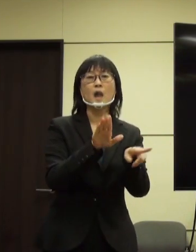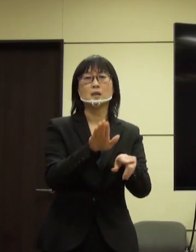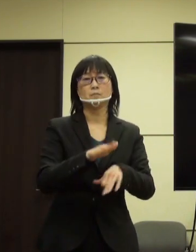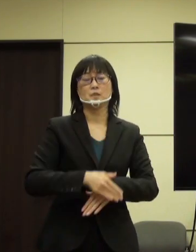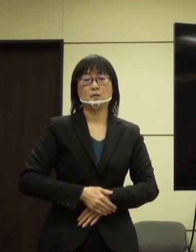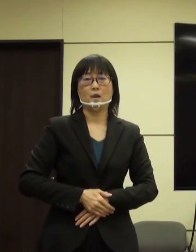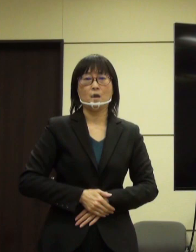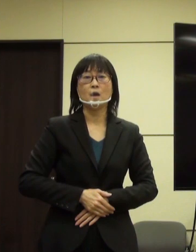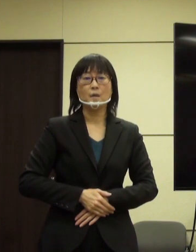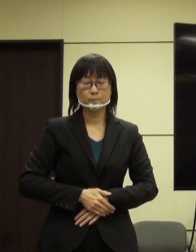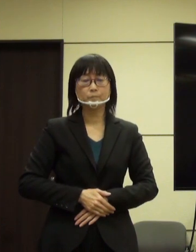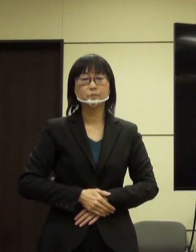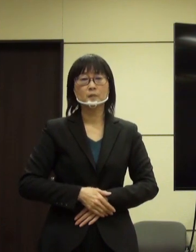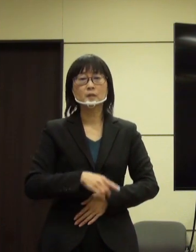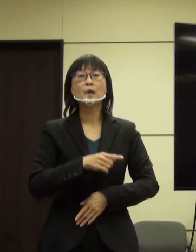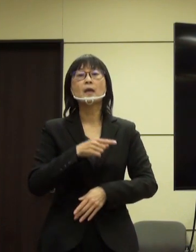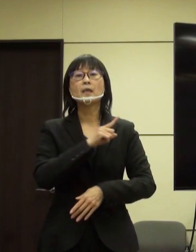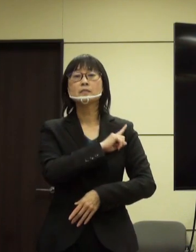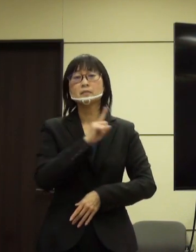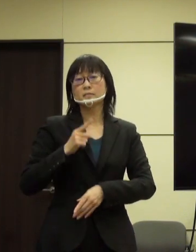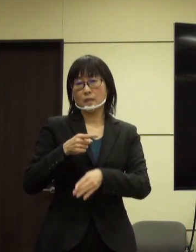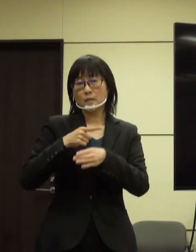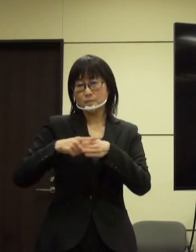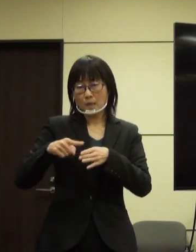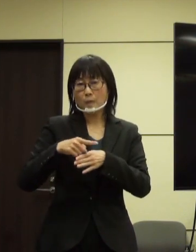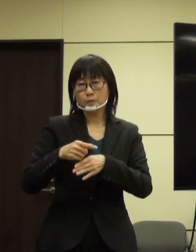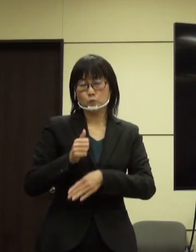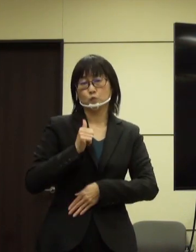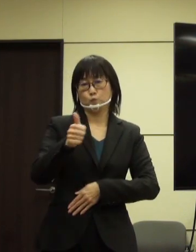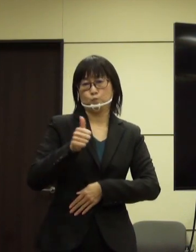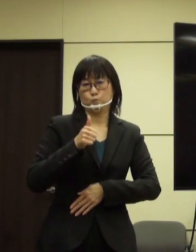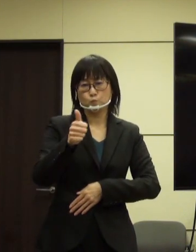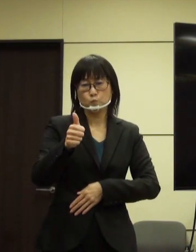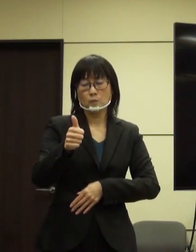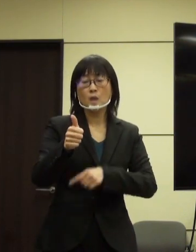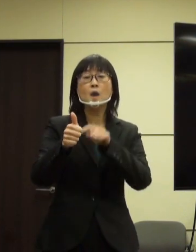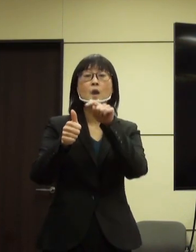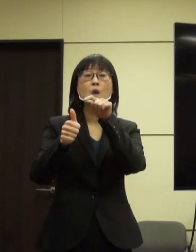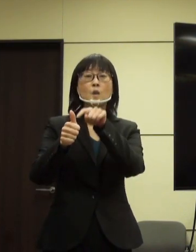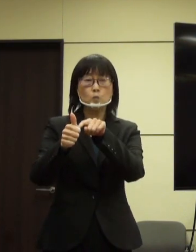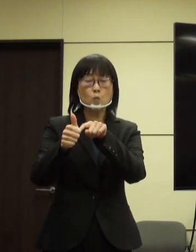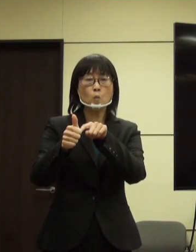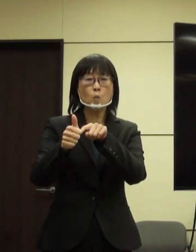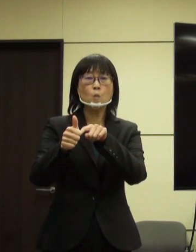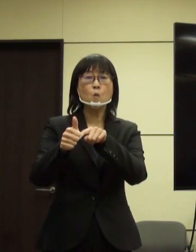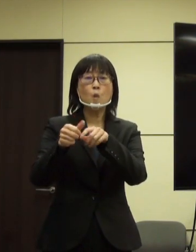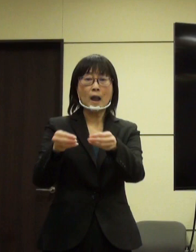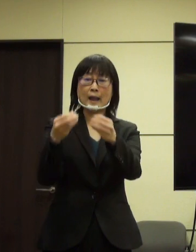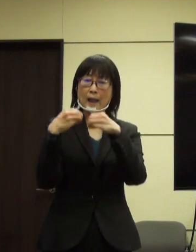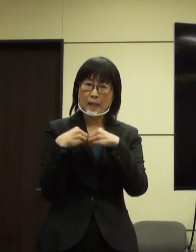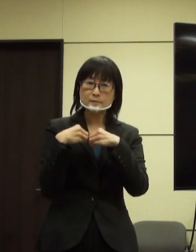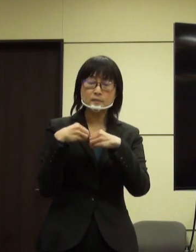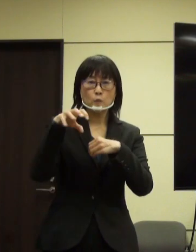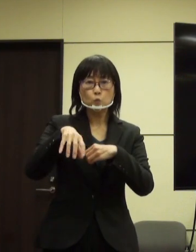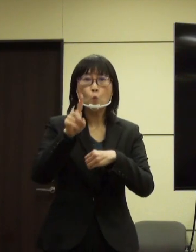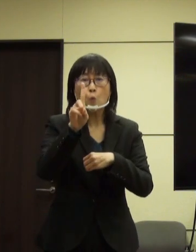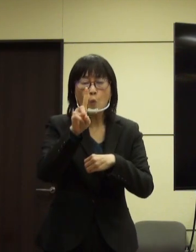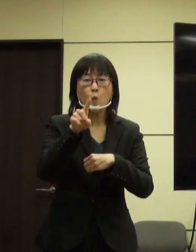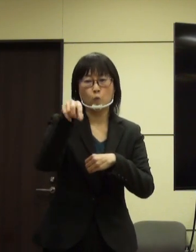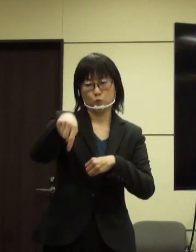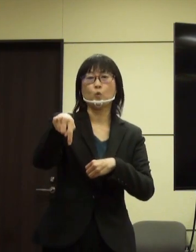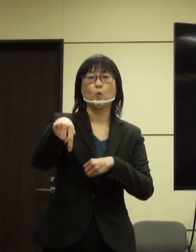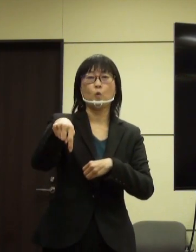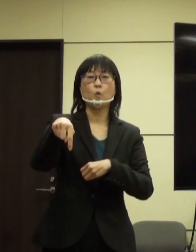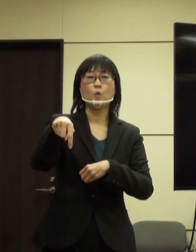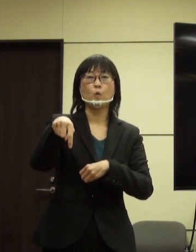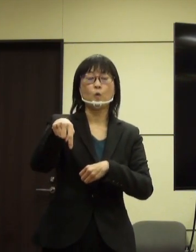例えばの入所施設であればこれはそこで完成したんだなというのがはっきり負担低できるわけです粒焼の場合は菅氏